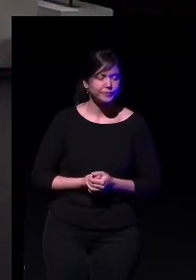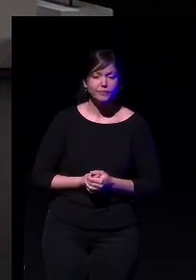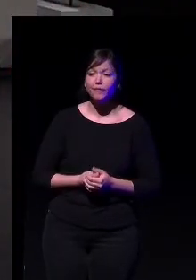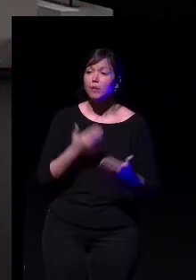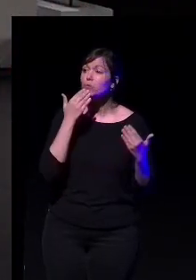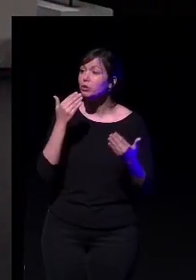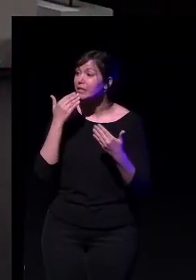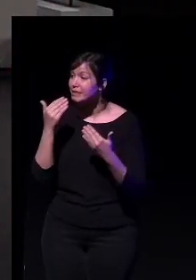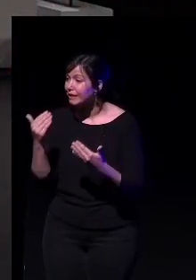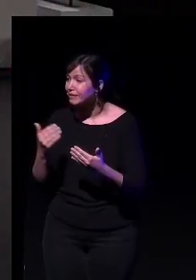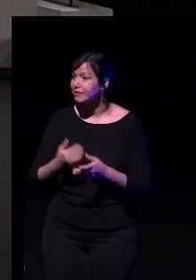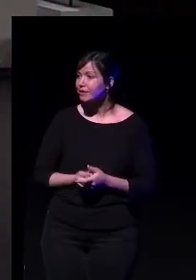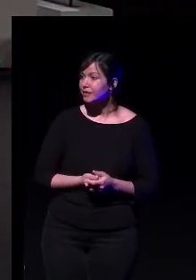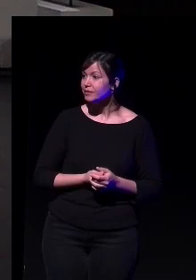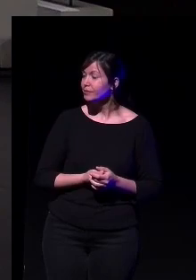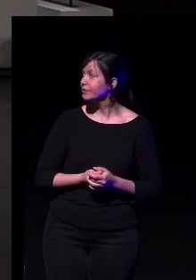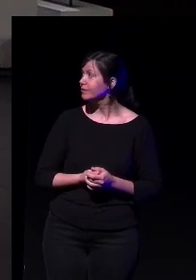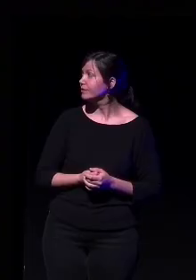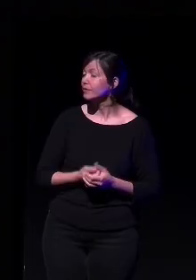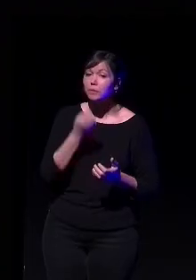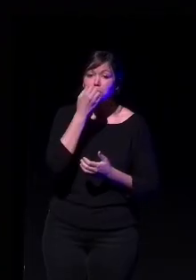Moltes gràcies, Mercè.